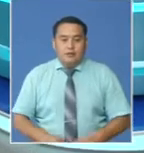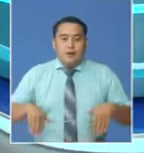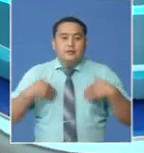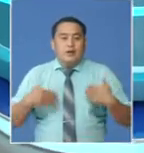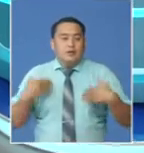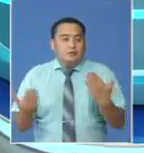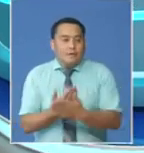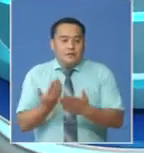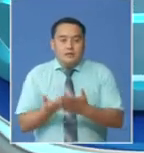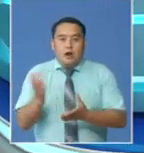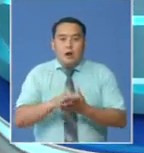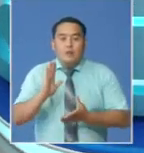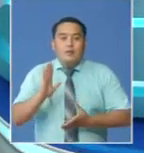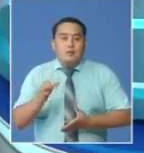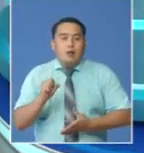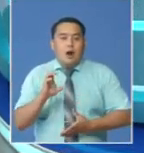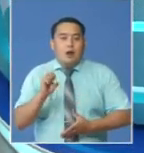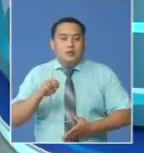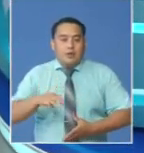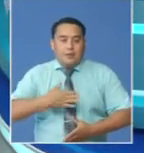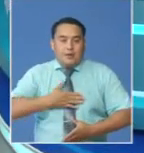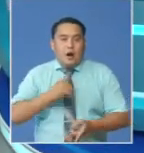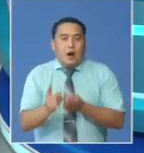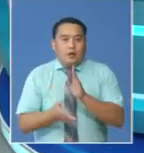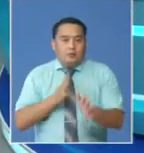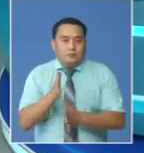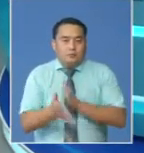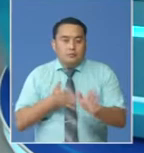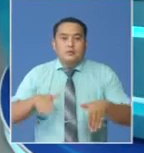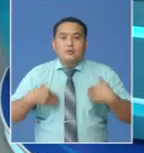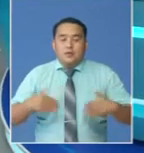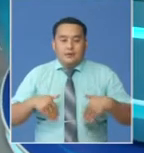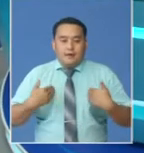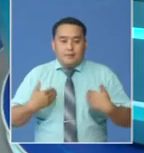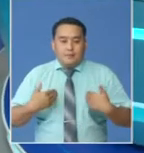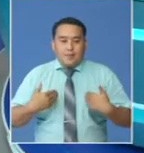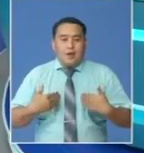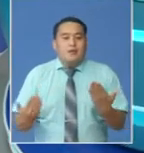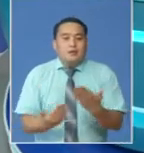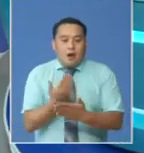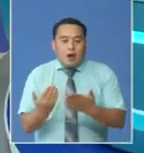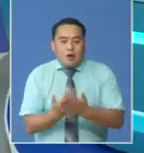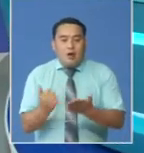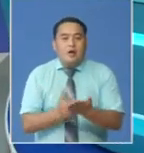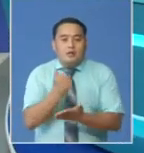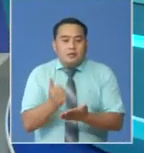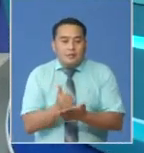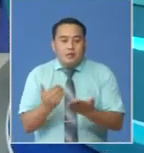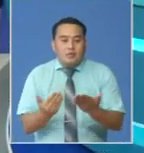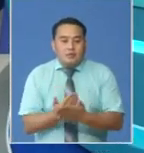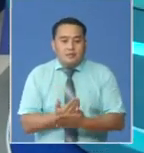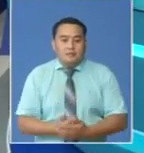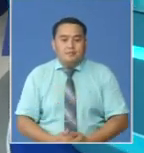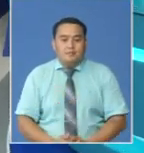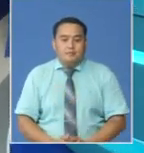Здравствуйте. На телеканале ЖТСУ «Время новостей» в студии Асем Кащегулова. Сурдоперевод Марата Жумабекова. И в начале выпуска коротко о самом